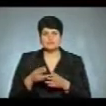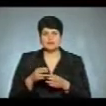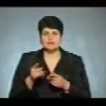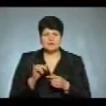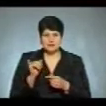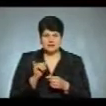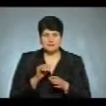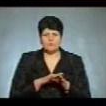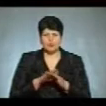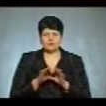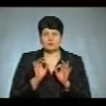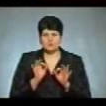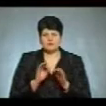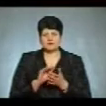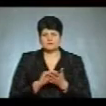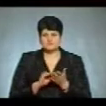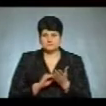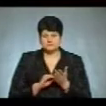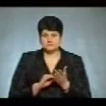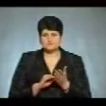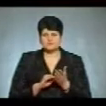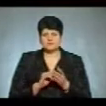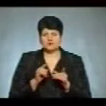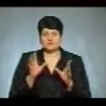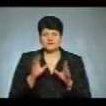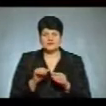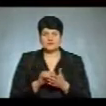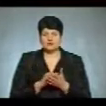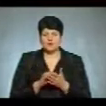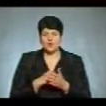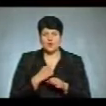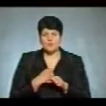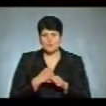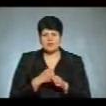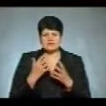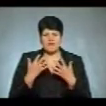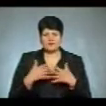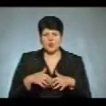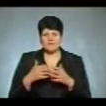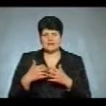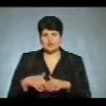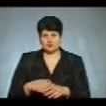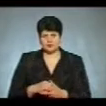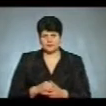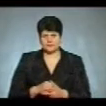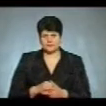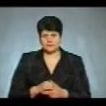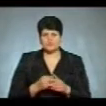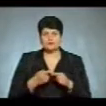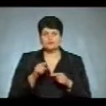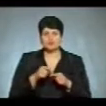і повністю правильно заповнена, тоді всі документи обробляються автоматично. Таким чином, на цю